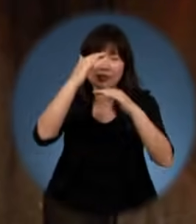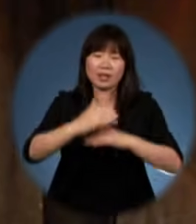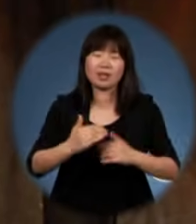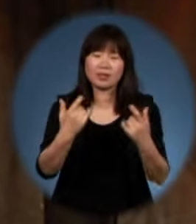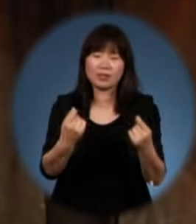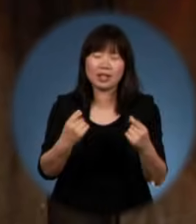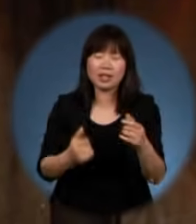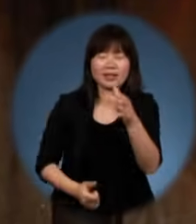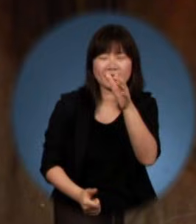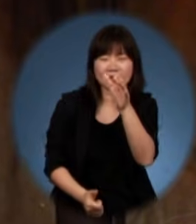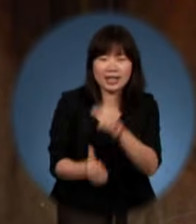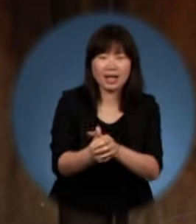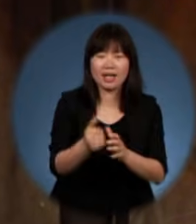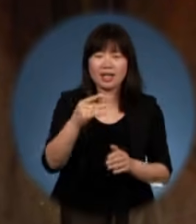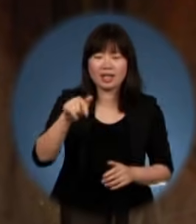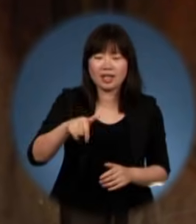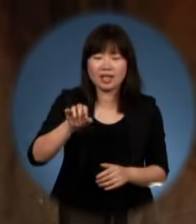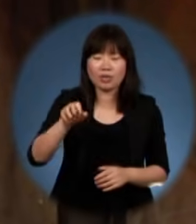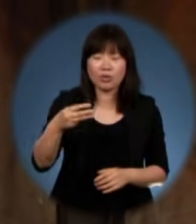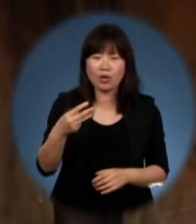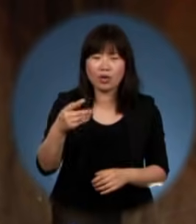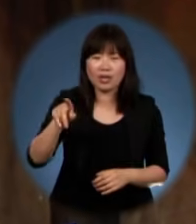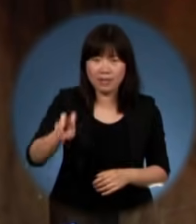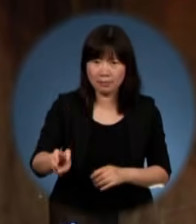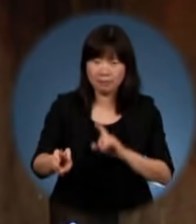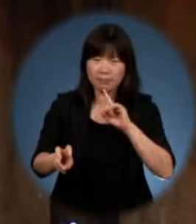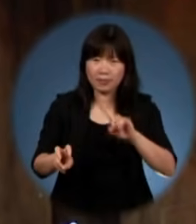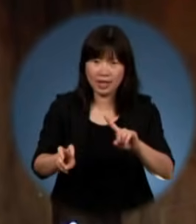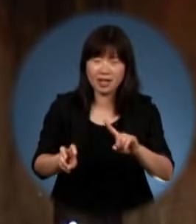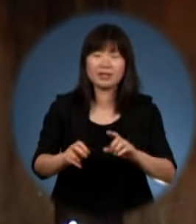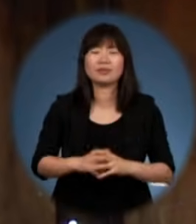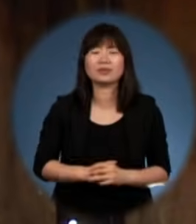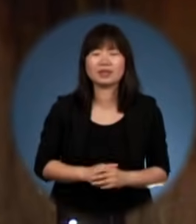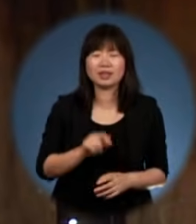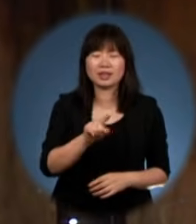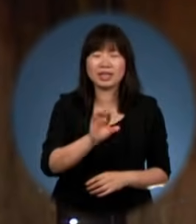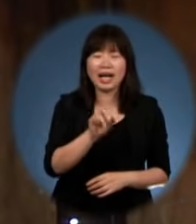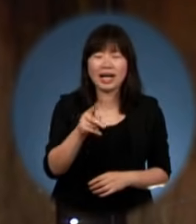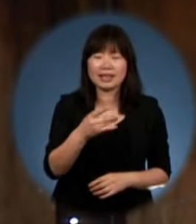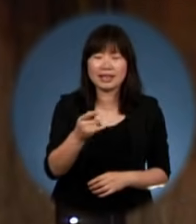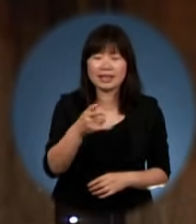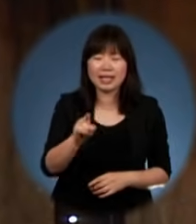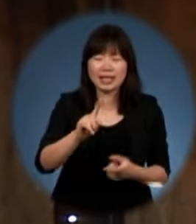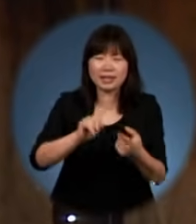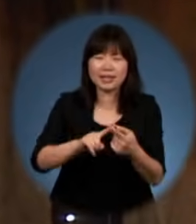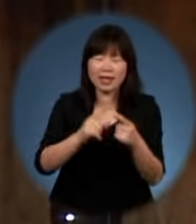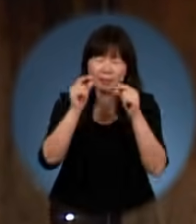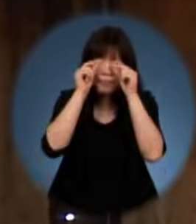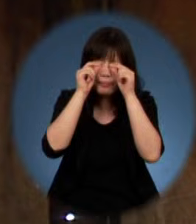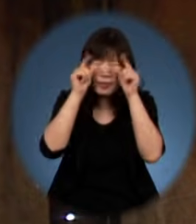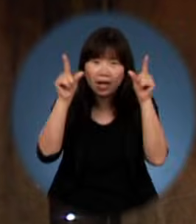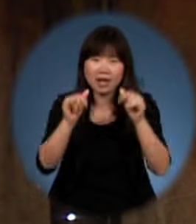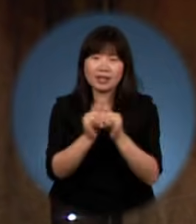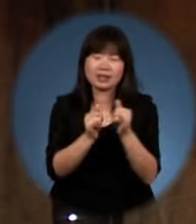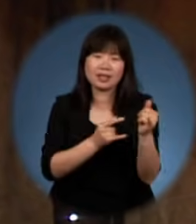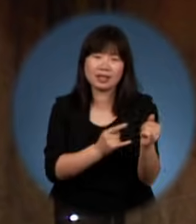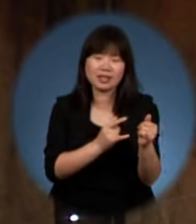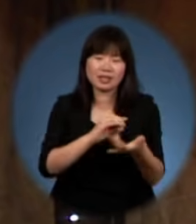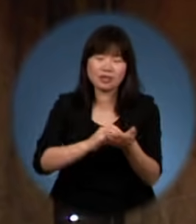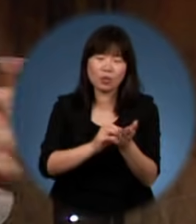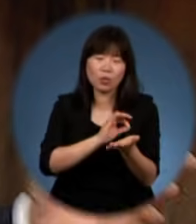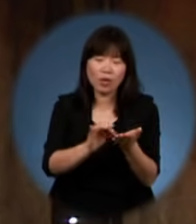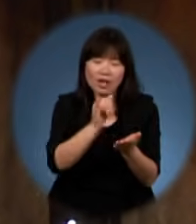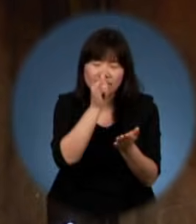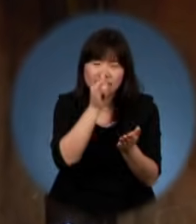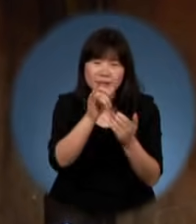탁월함 입니다 그 아래 태에 땀 그 아래 태에 대한 깨달음이 인간에게 적용할 때